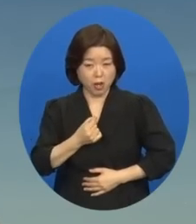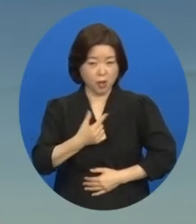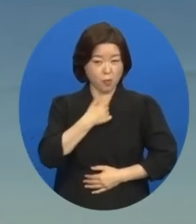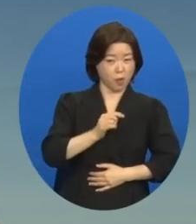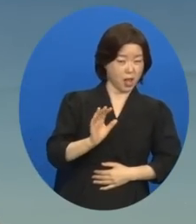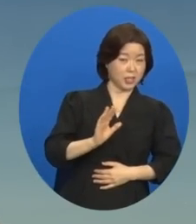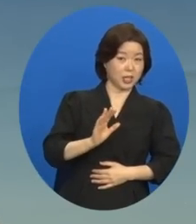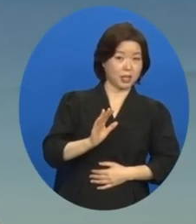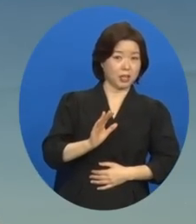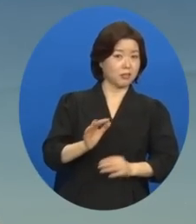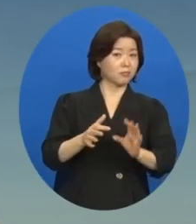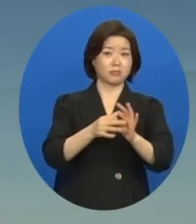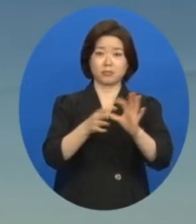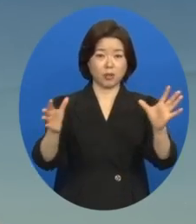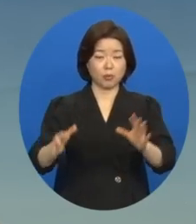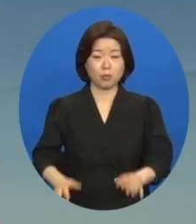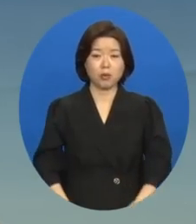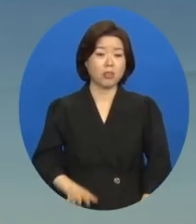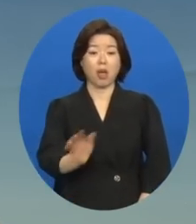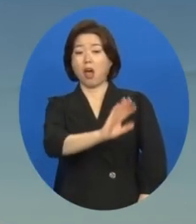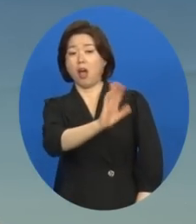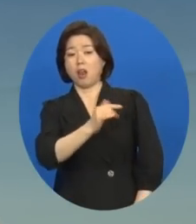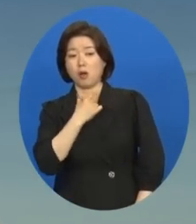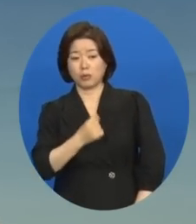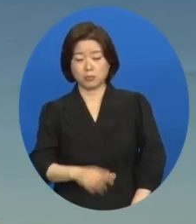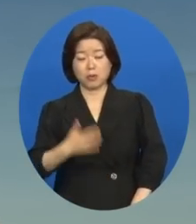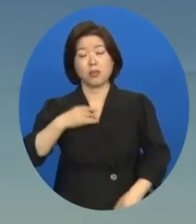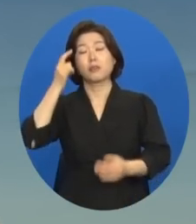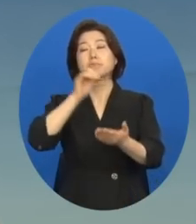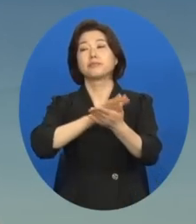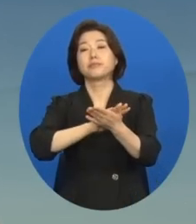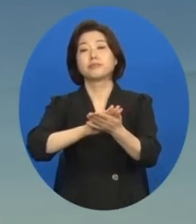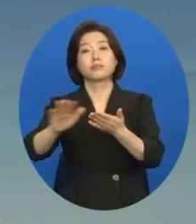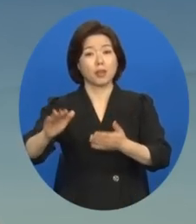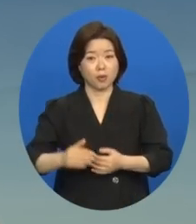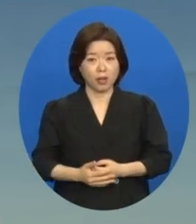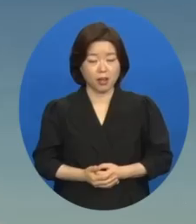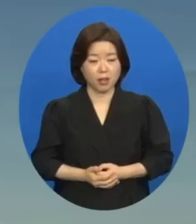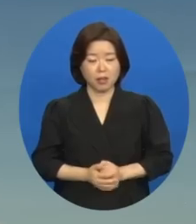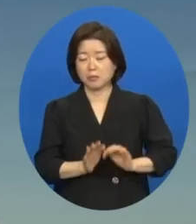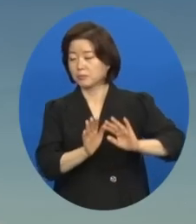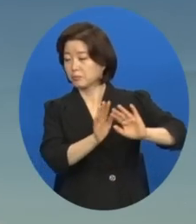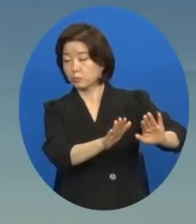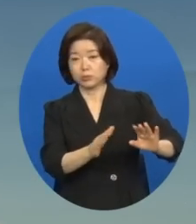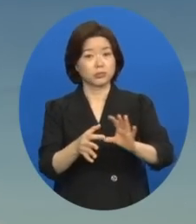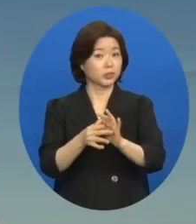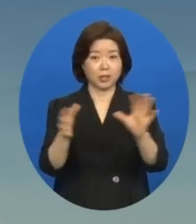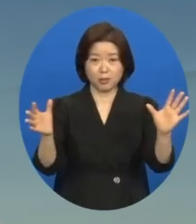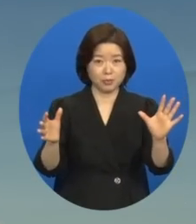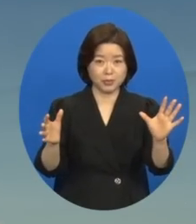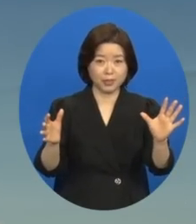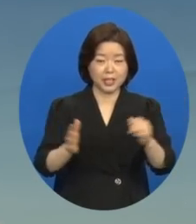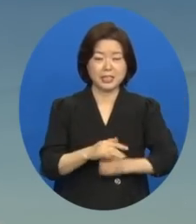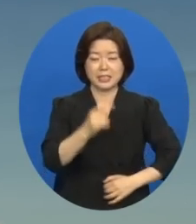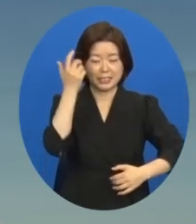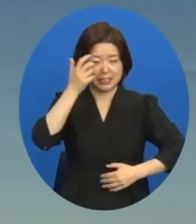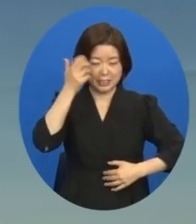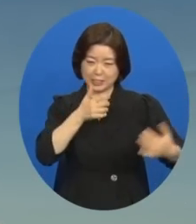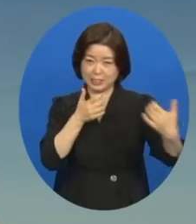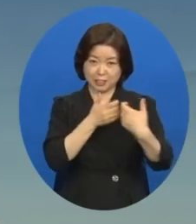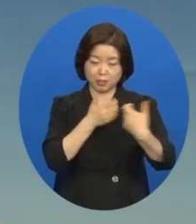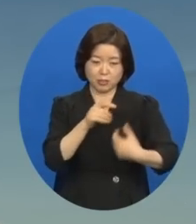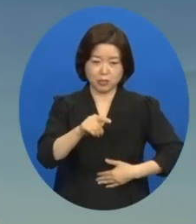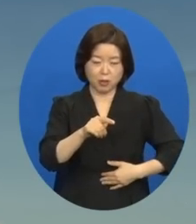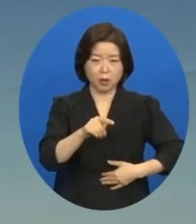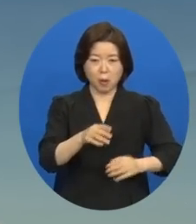않건, 우리 나는 그거 안 하고 싶어요, 난 평화주의자예요 라고 피하건 관계없이 이 영적 싸움을 피할